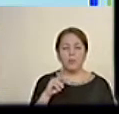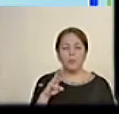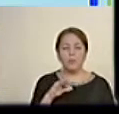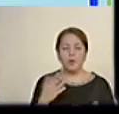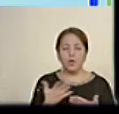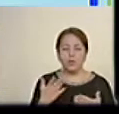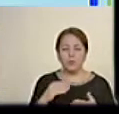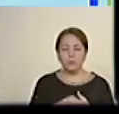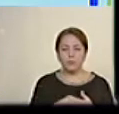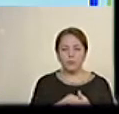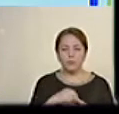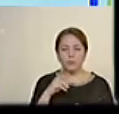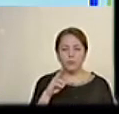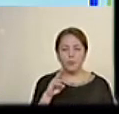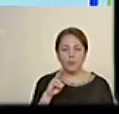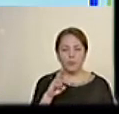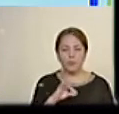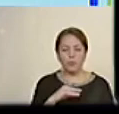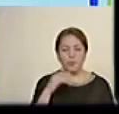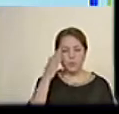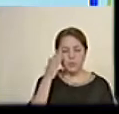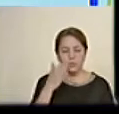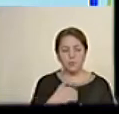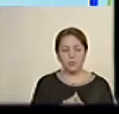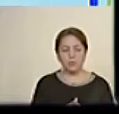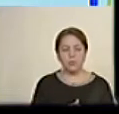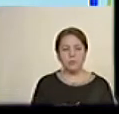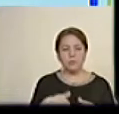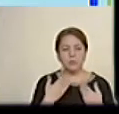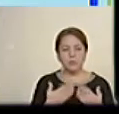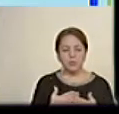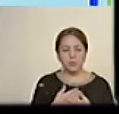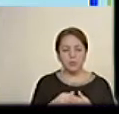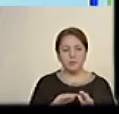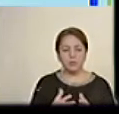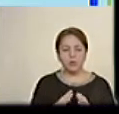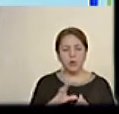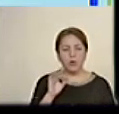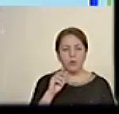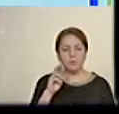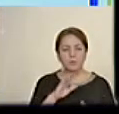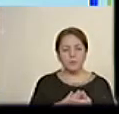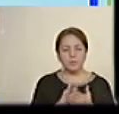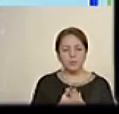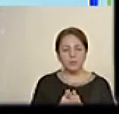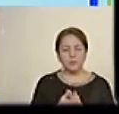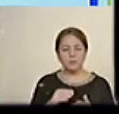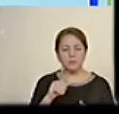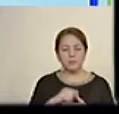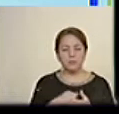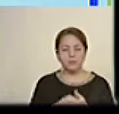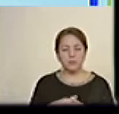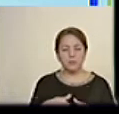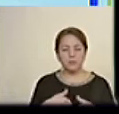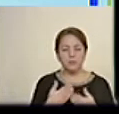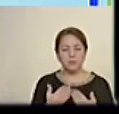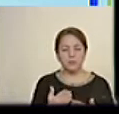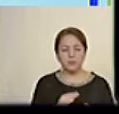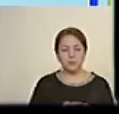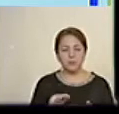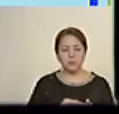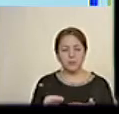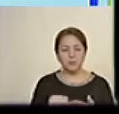По незнанию. В данном случае обстоятельства причины выражено существительным в дательном